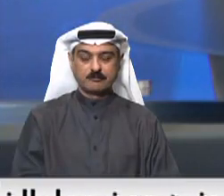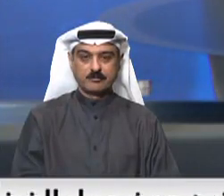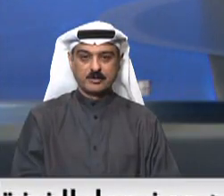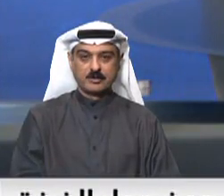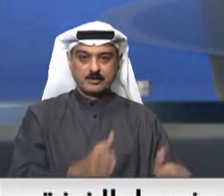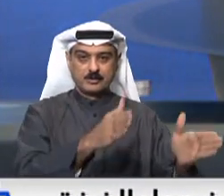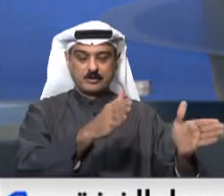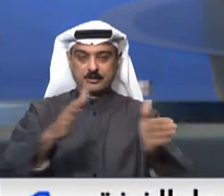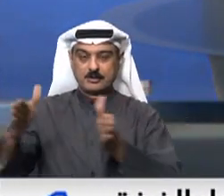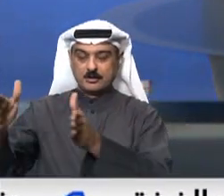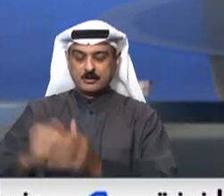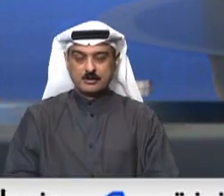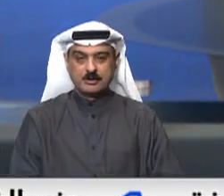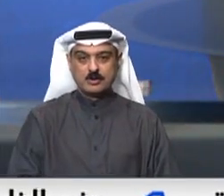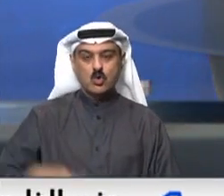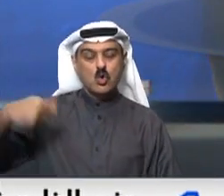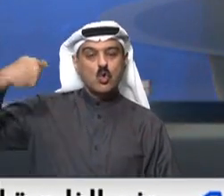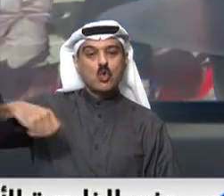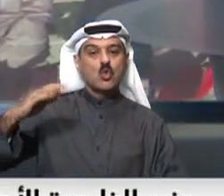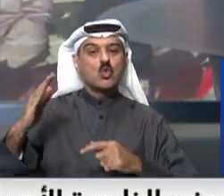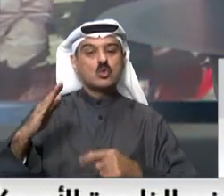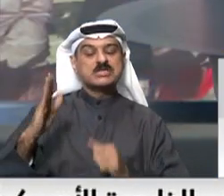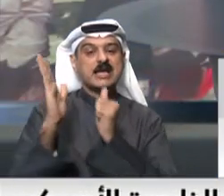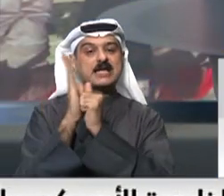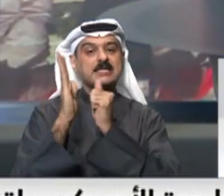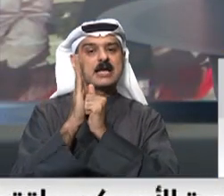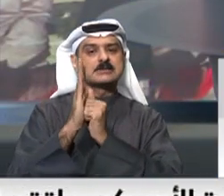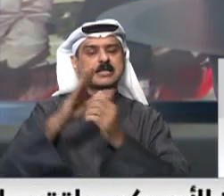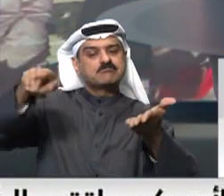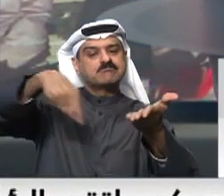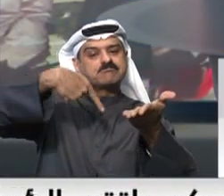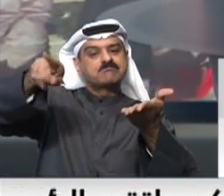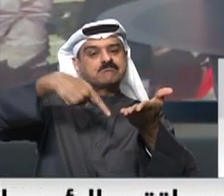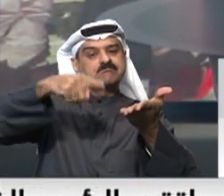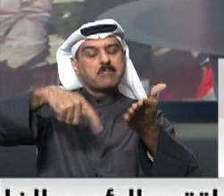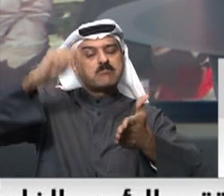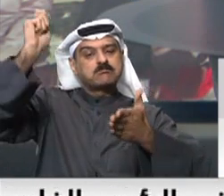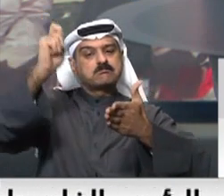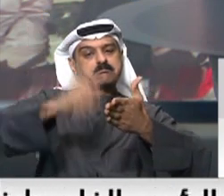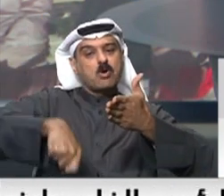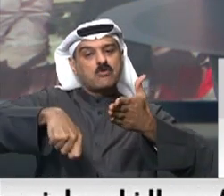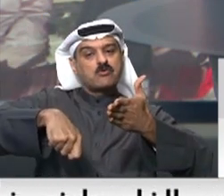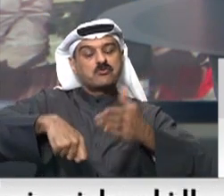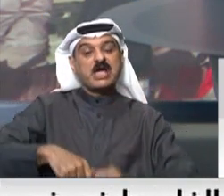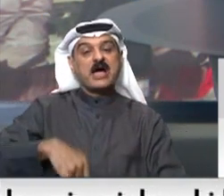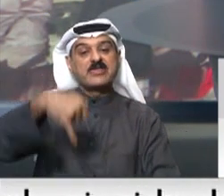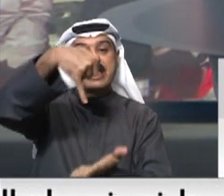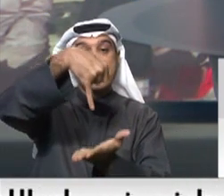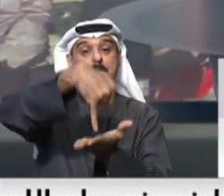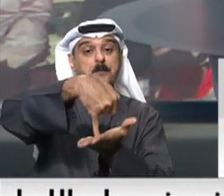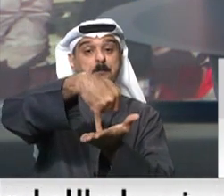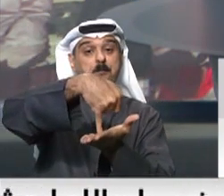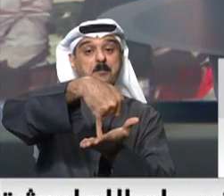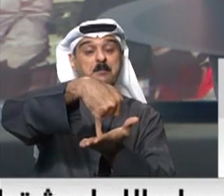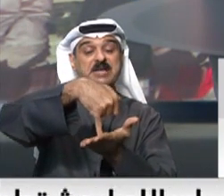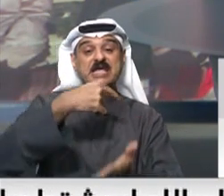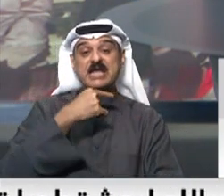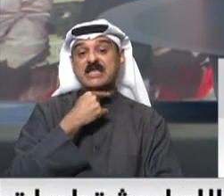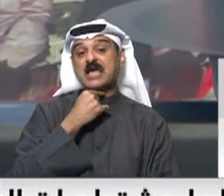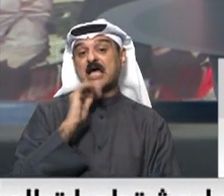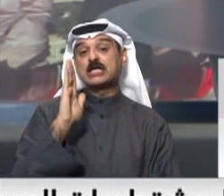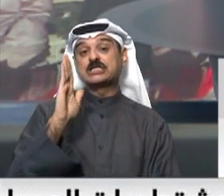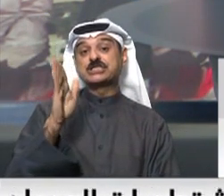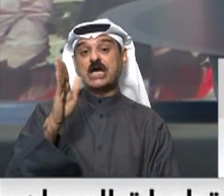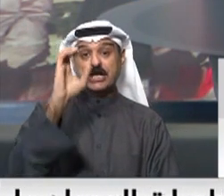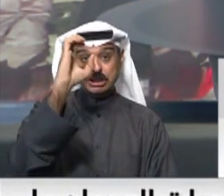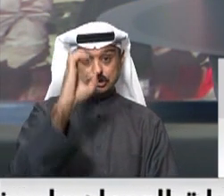وقعت المؤسسة العامة للرعاية السكنية عقد البنية التحتية لمشروع مدينة جنوب سعد العبدالله